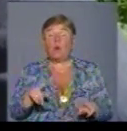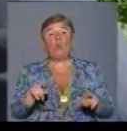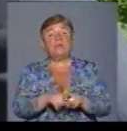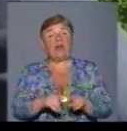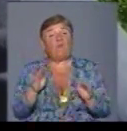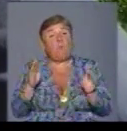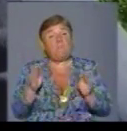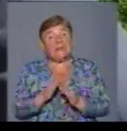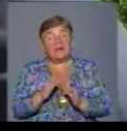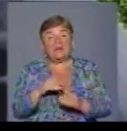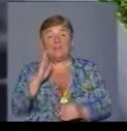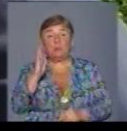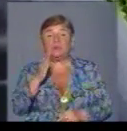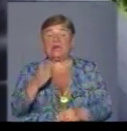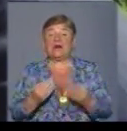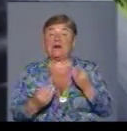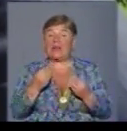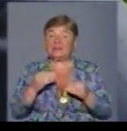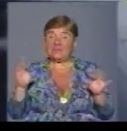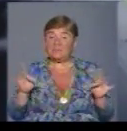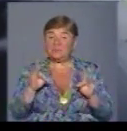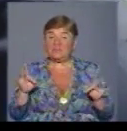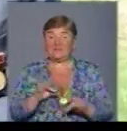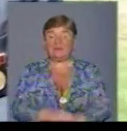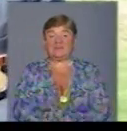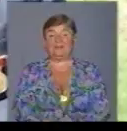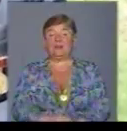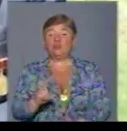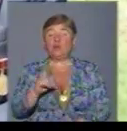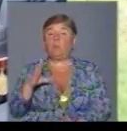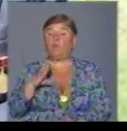доти ще там дуба, щоб мала добрий звук.